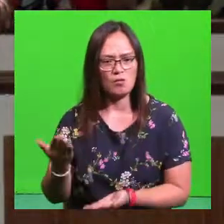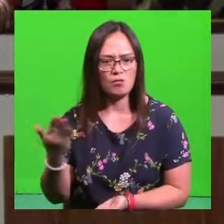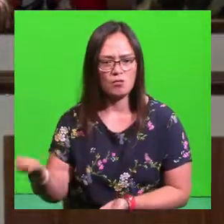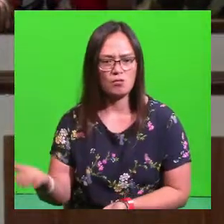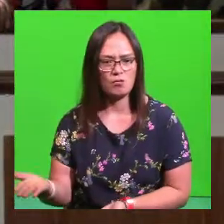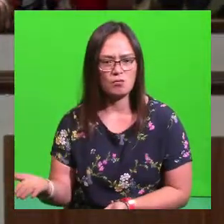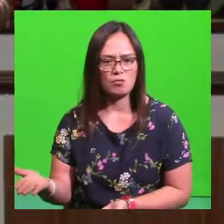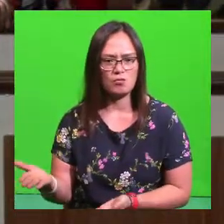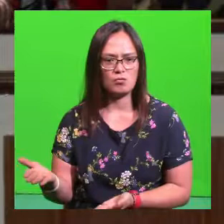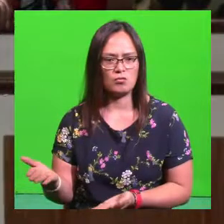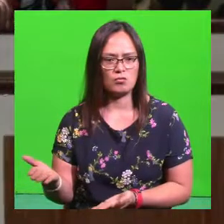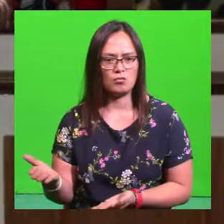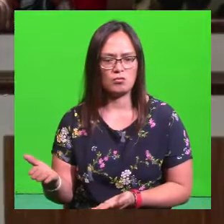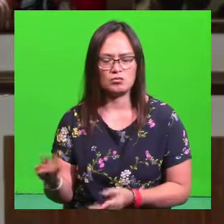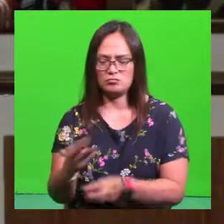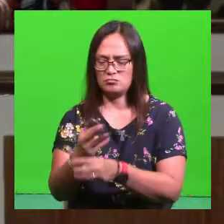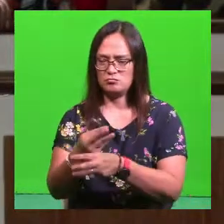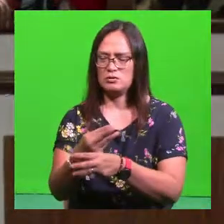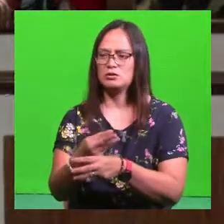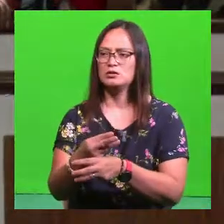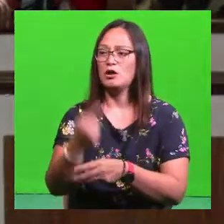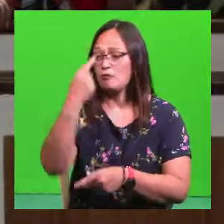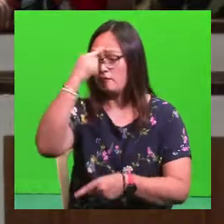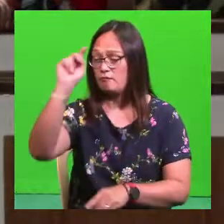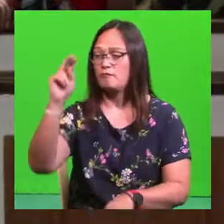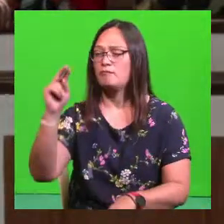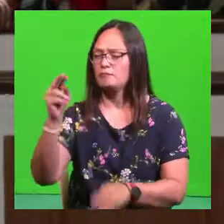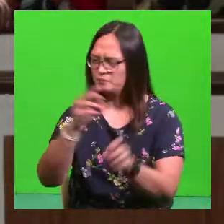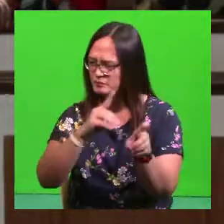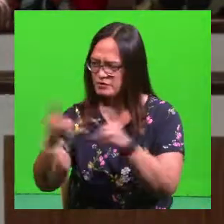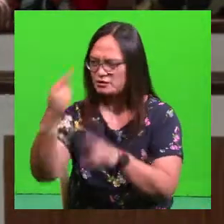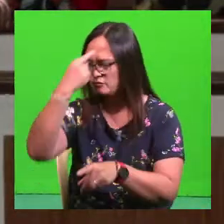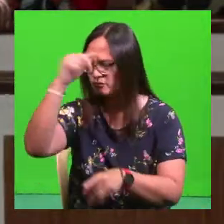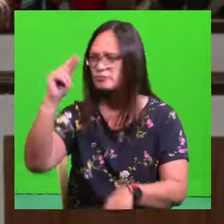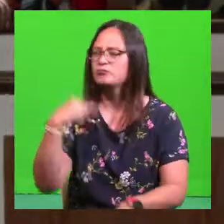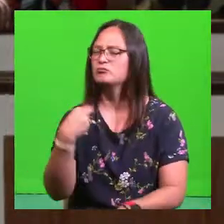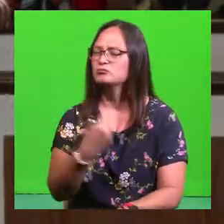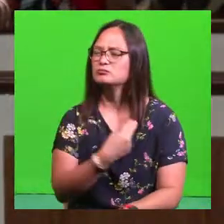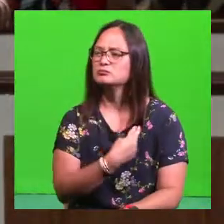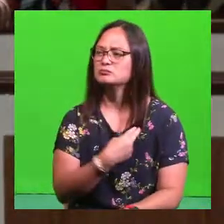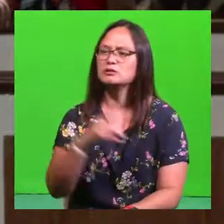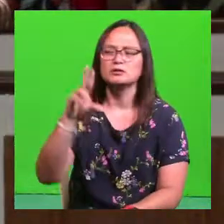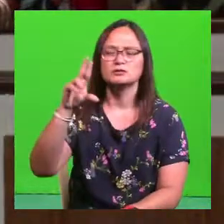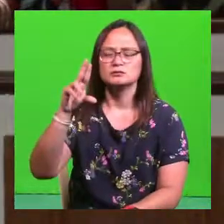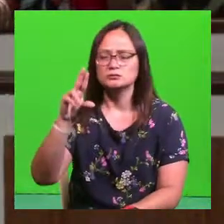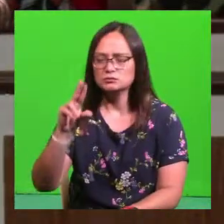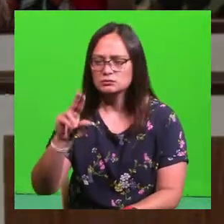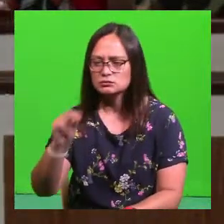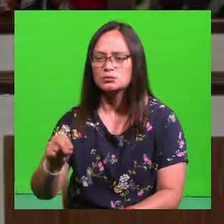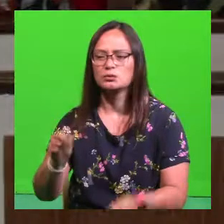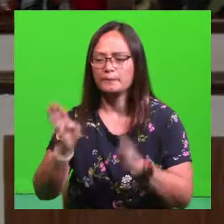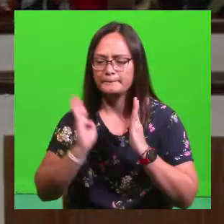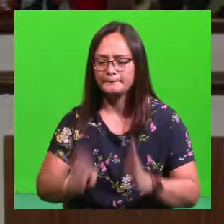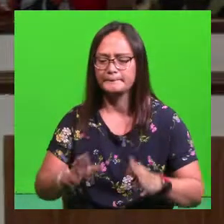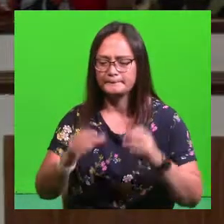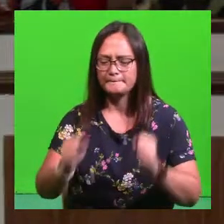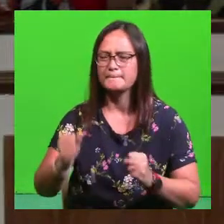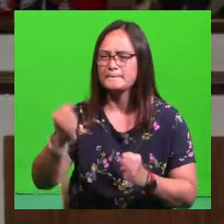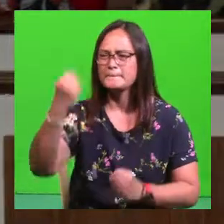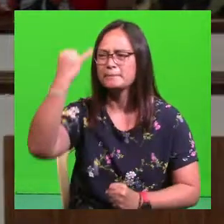akin. Nobody can imagine the pain and the suffering that the Lord went